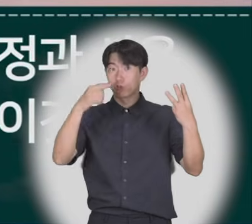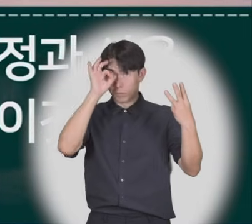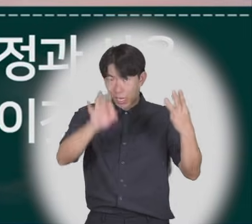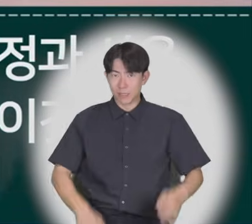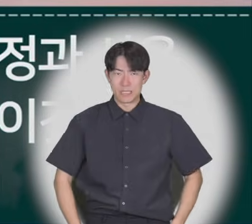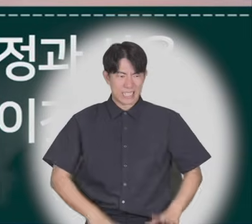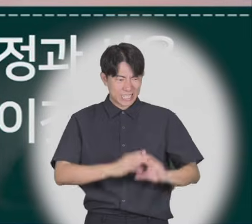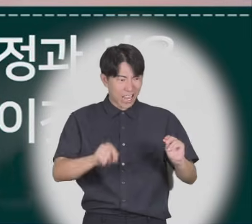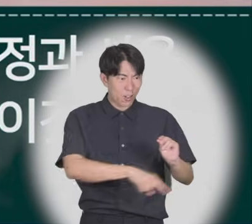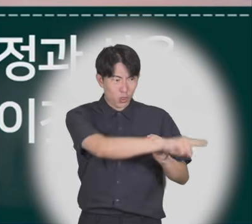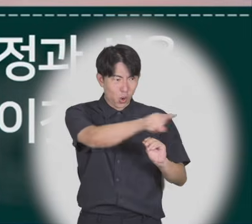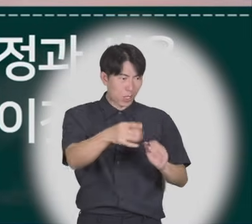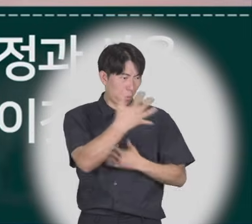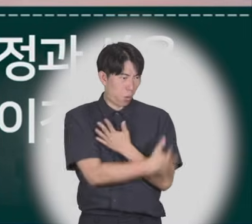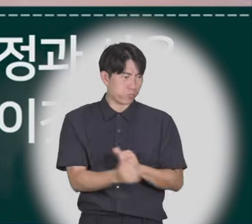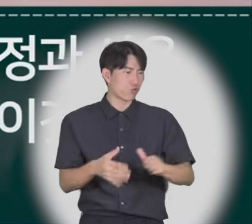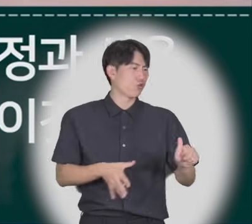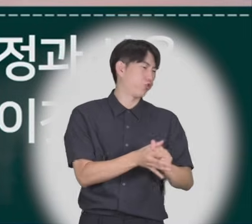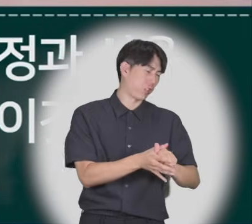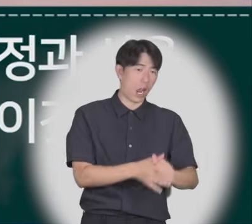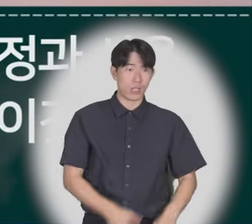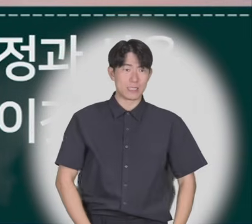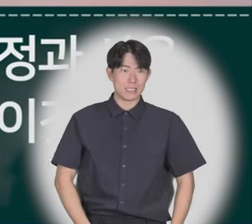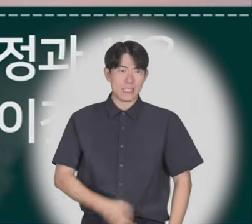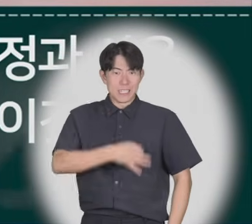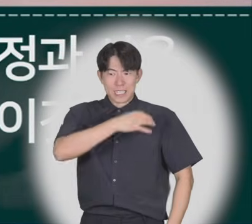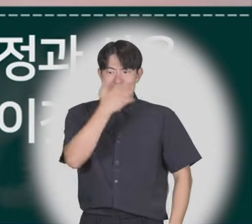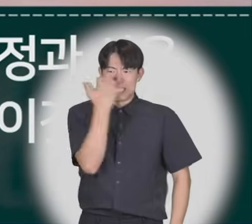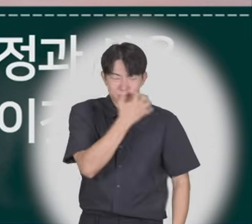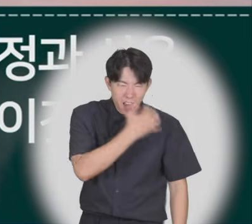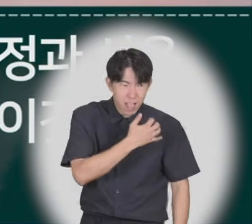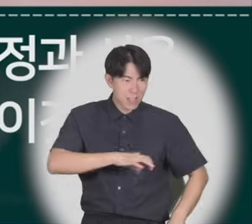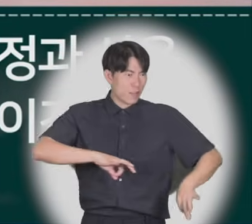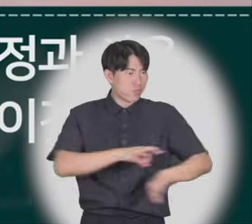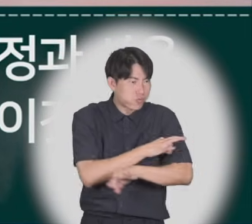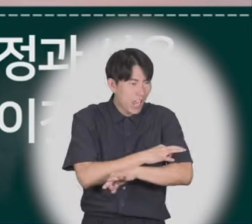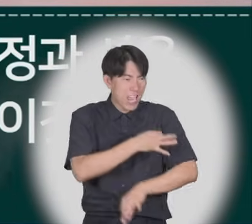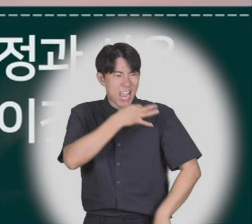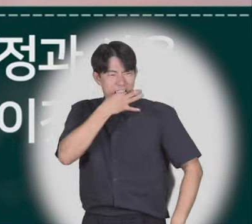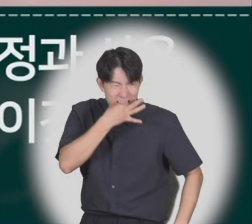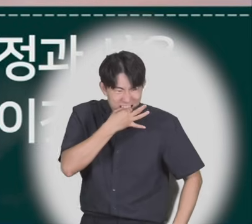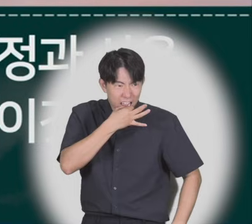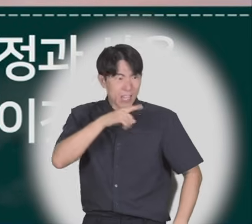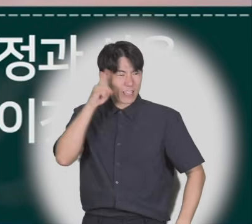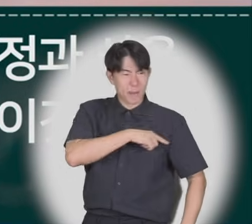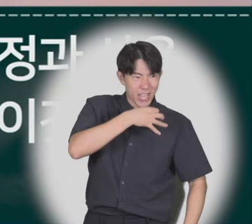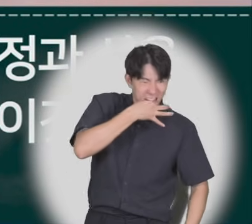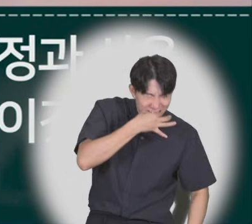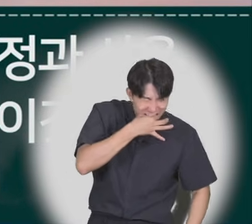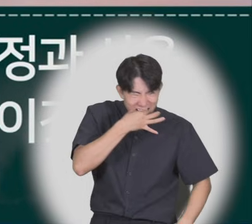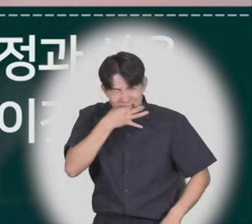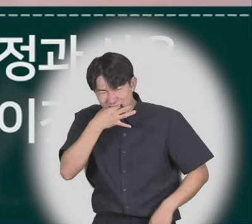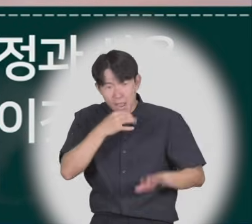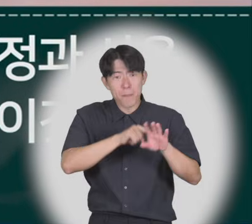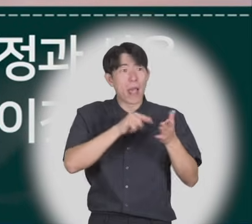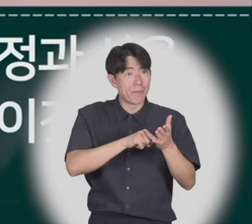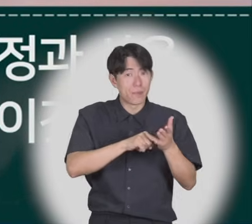곧 음란과 부정과 사욕과 악한 정욕과 탐심이니, 탐심이